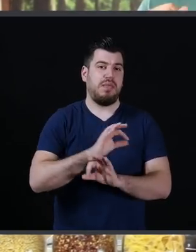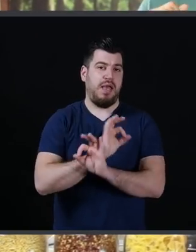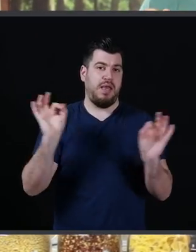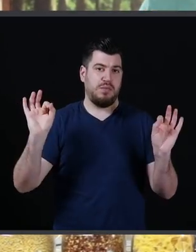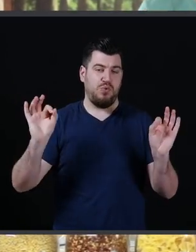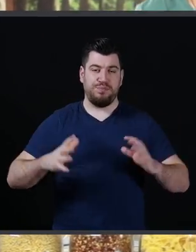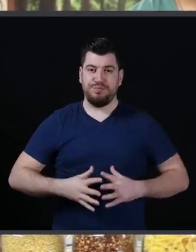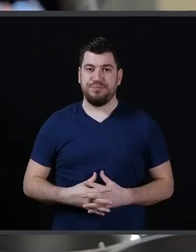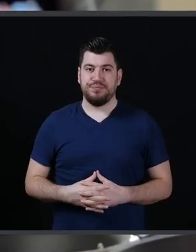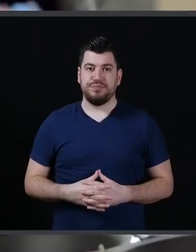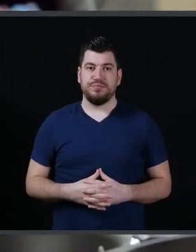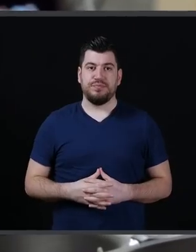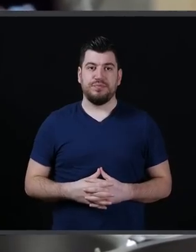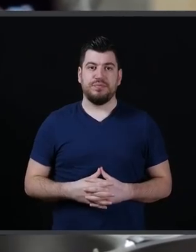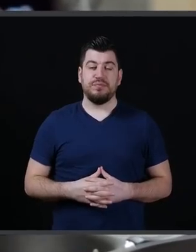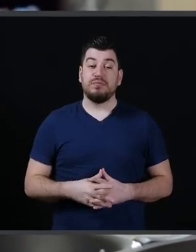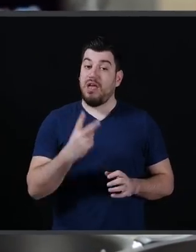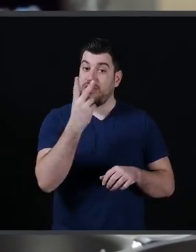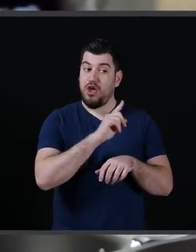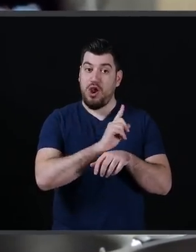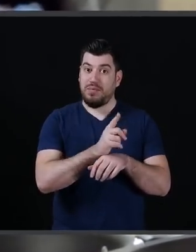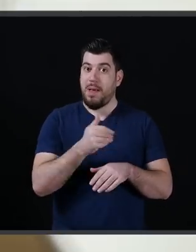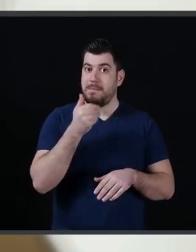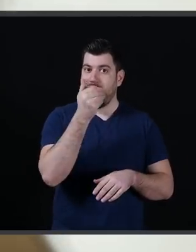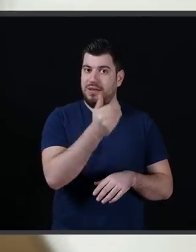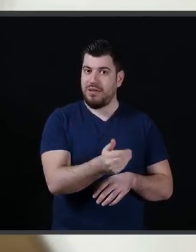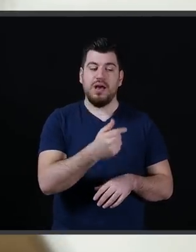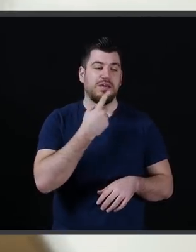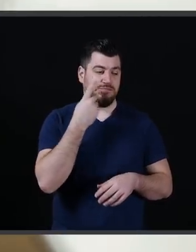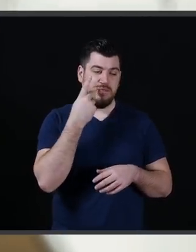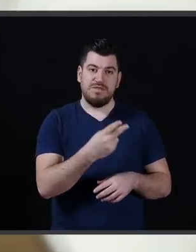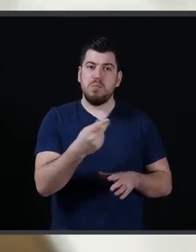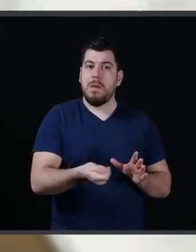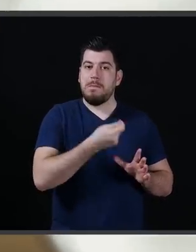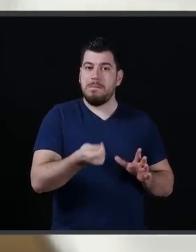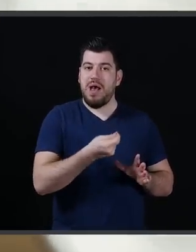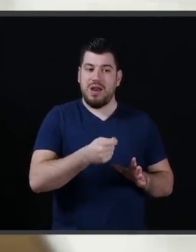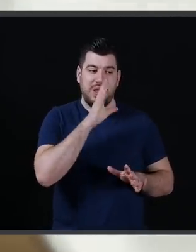Μετά από ακριβώς δύο λεπτά Η μαρέγκα μας είναι σίγουρα έτοιμα